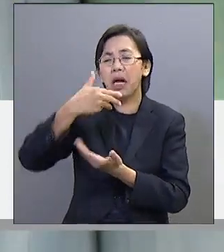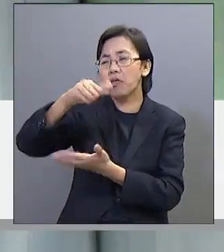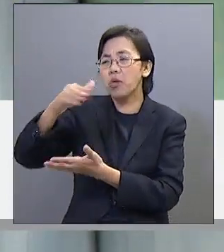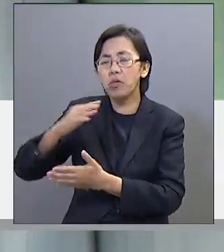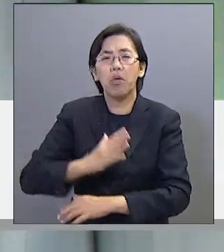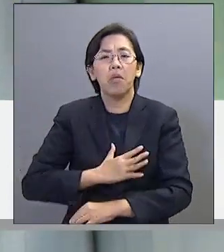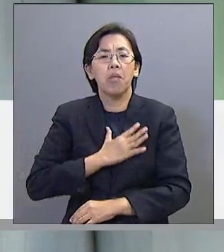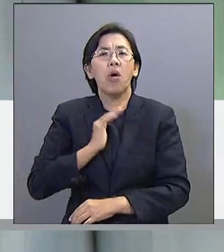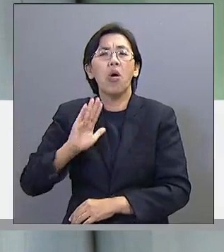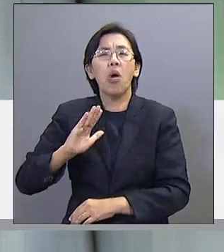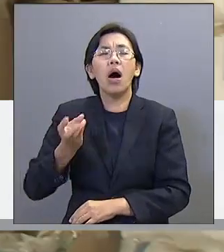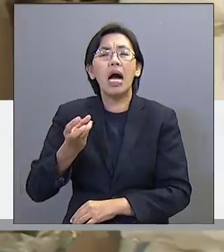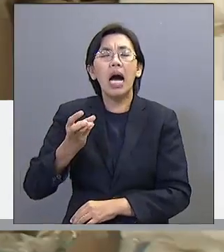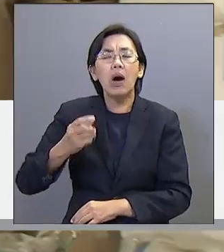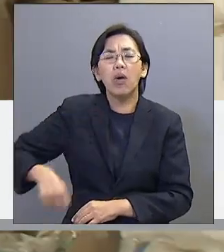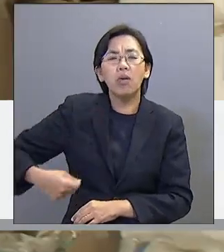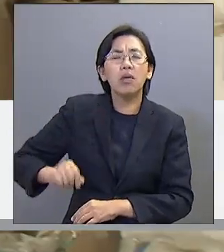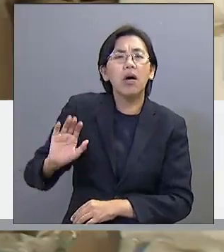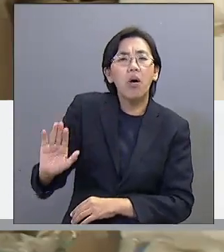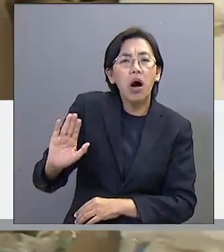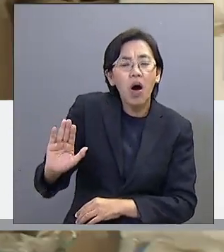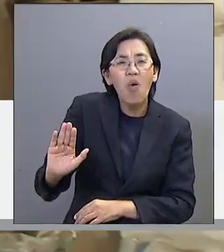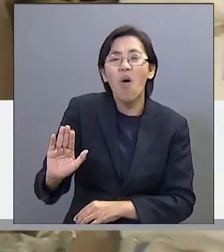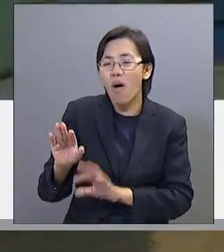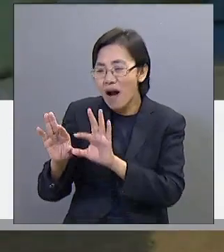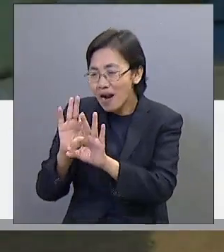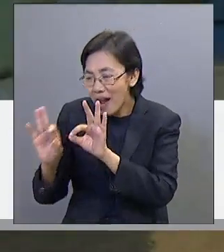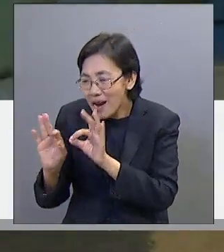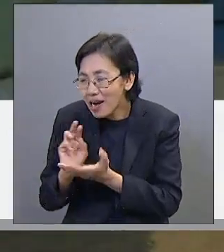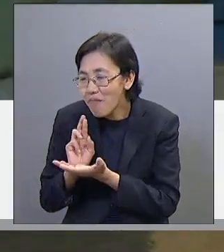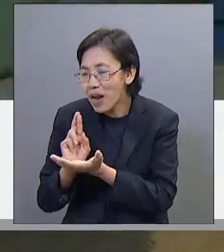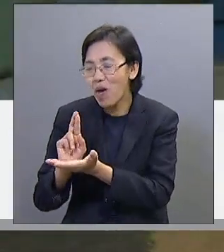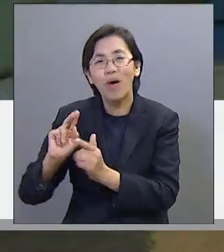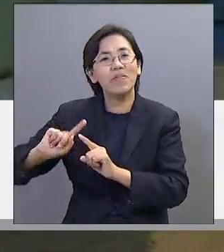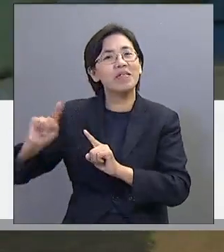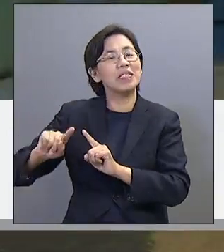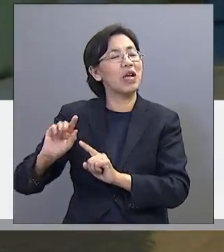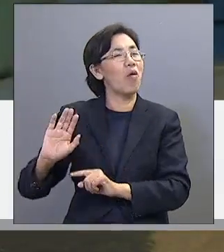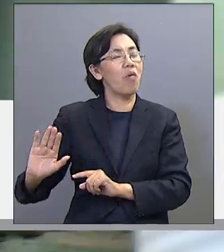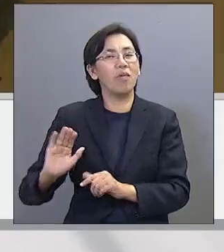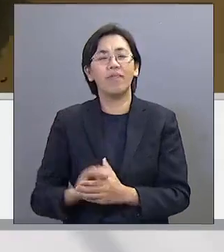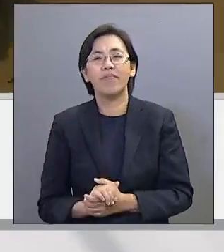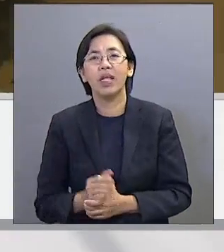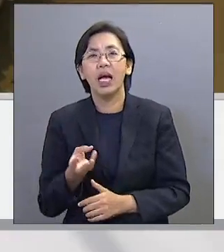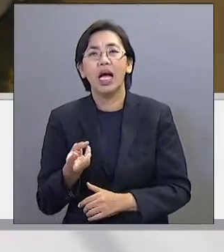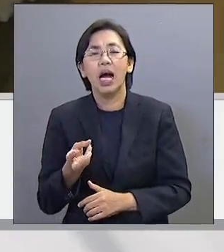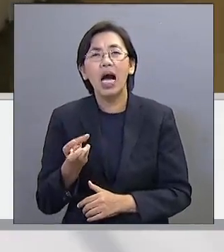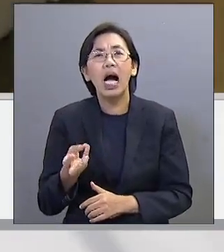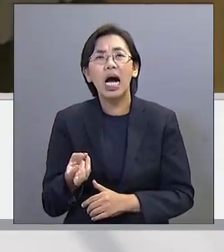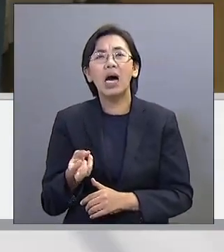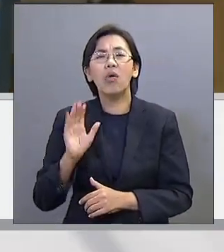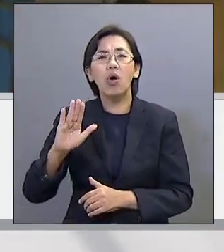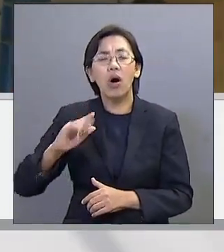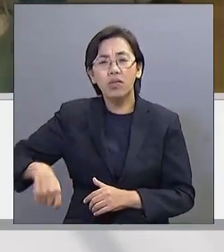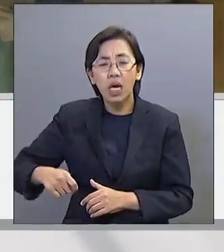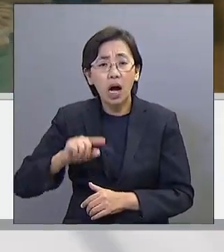ภูมิใจของข้าวพันธุ์พื้นถิ่นที่ได้รับการคัดเลือกมาจจนเป็นเอกลักษณ์ค่ะผกาลำดวลไม่ใช่ข้าวที่คน